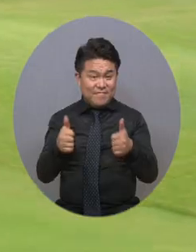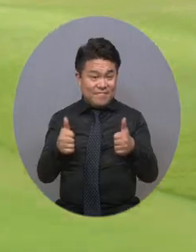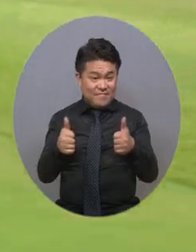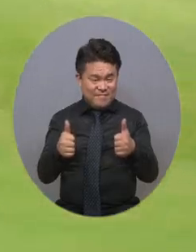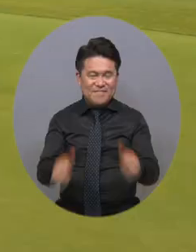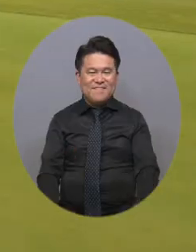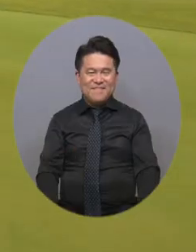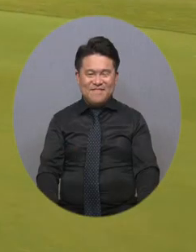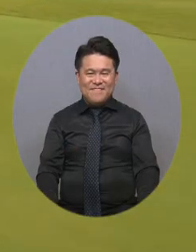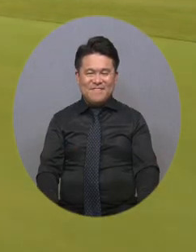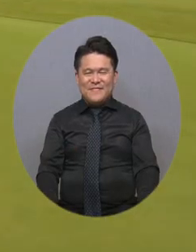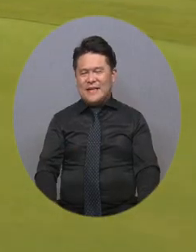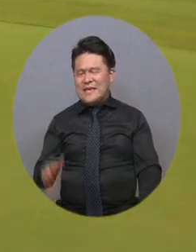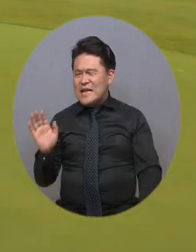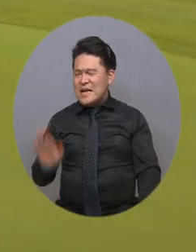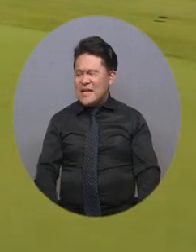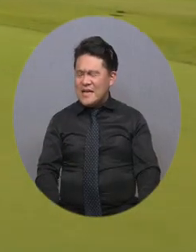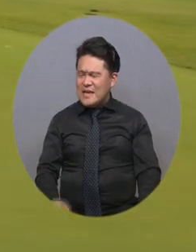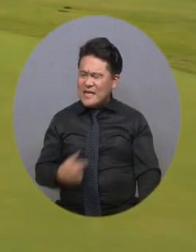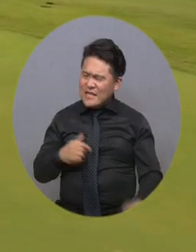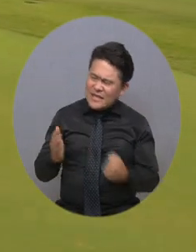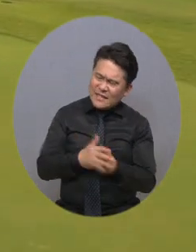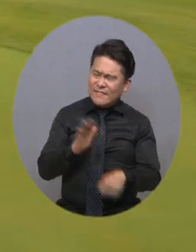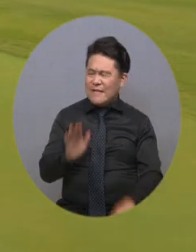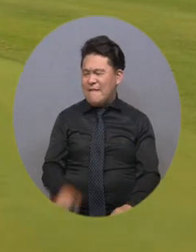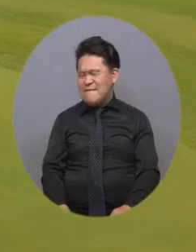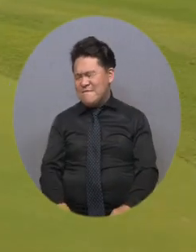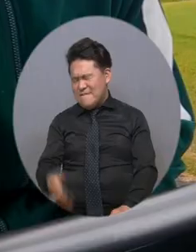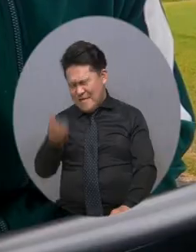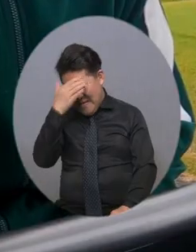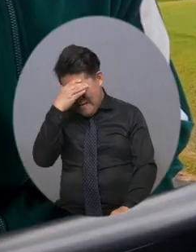나이스. 아, 나 때문이야. 아.